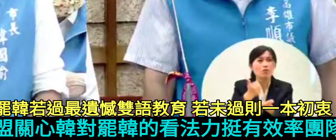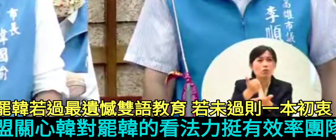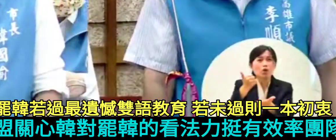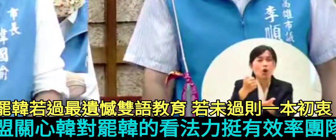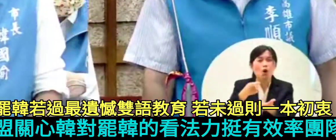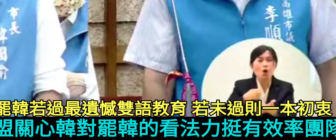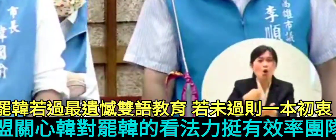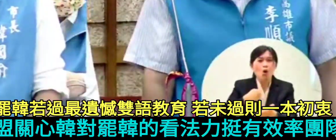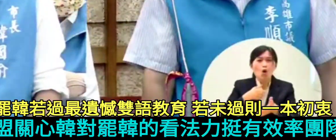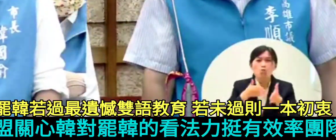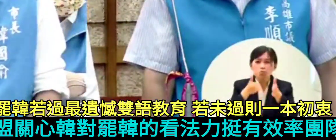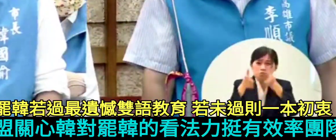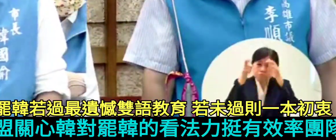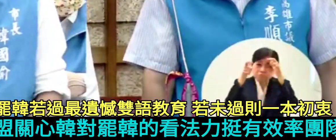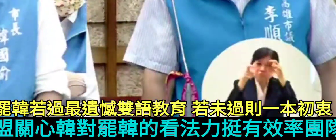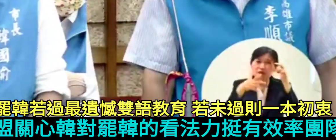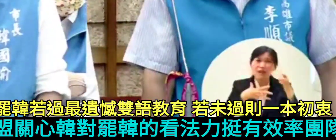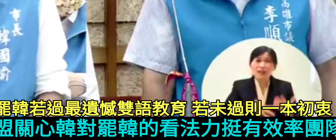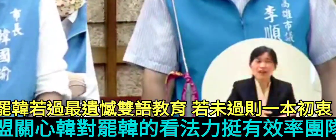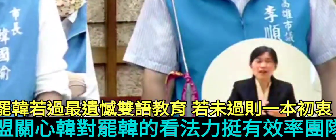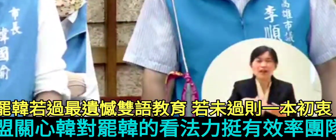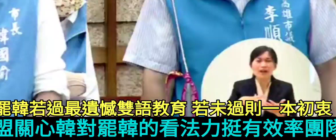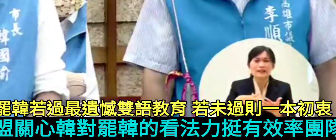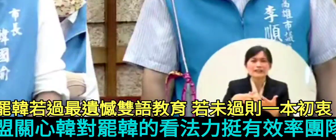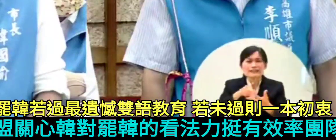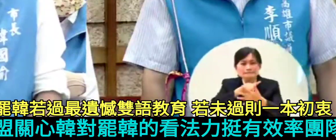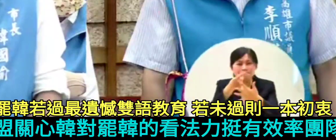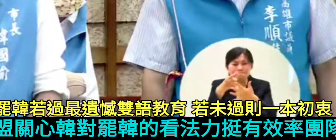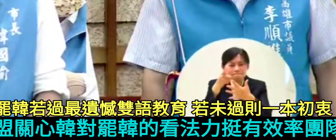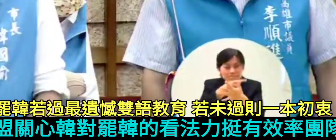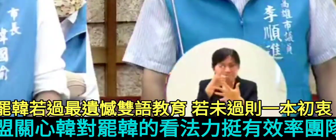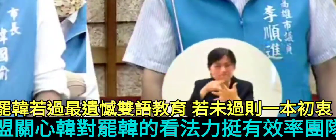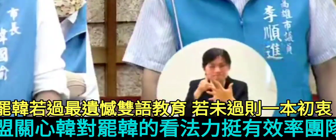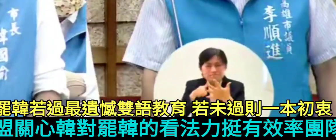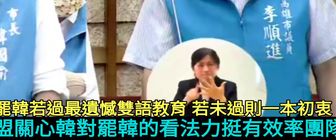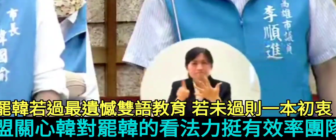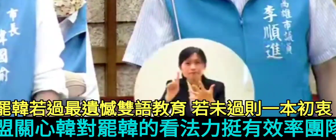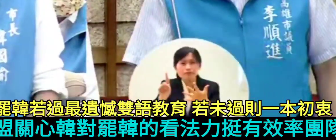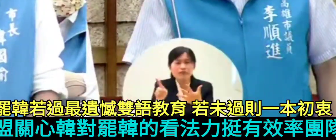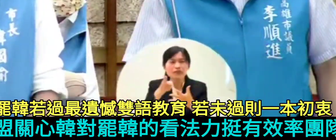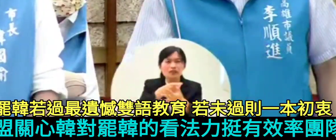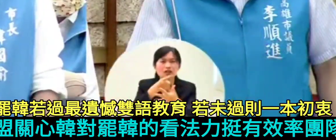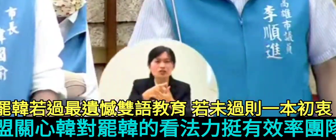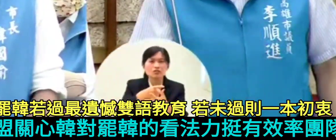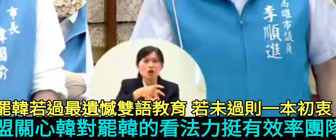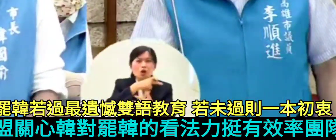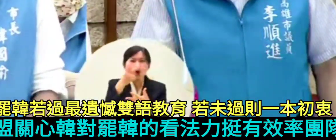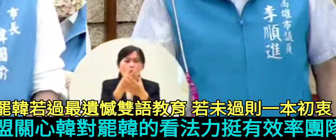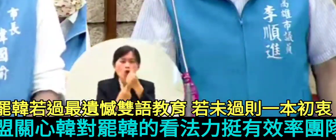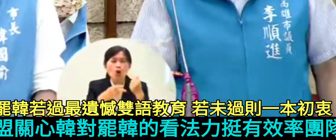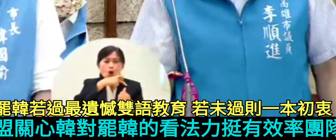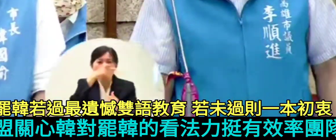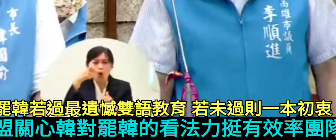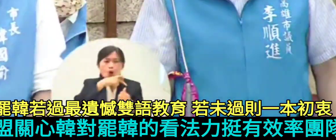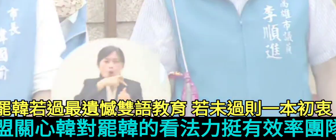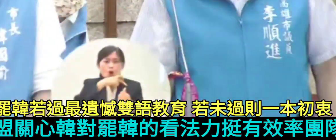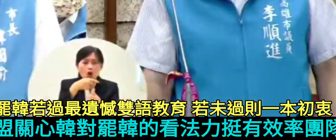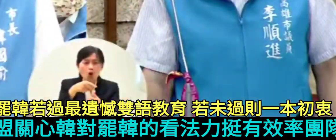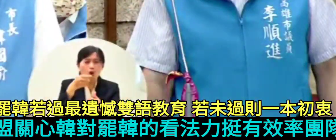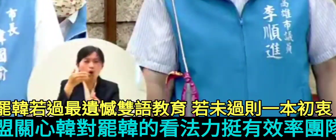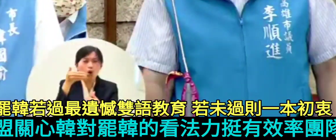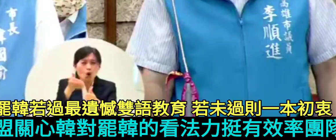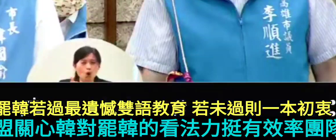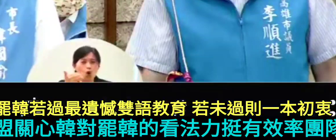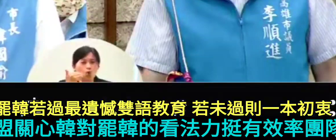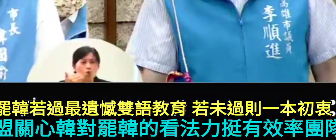雄最大的遗憾，排一个优先次序，第一个遗憾就是双语教育。高雄市如果在两年之